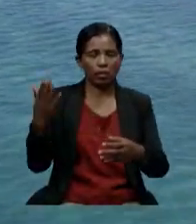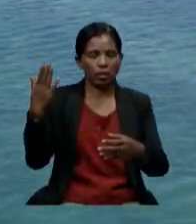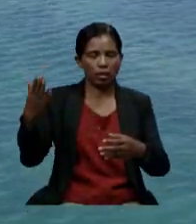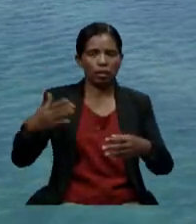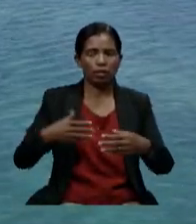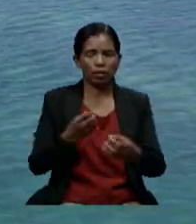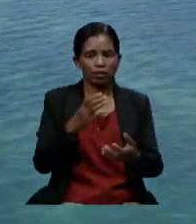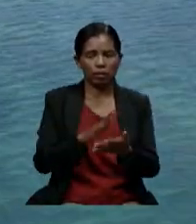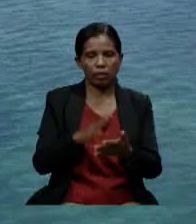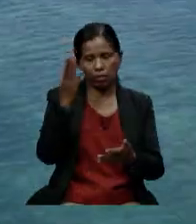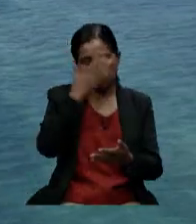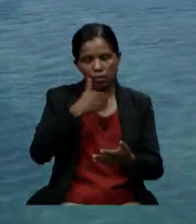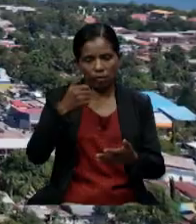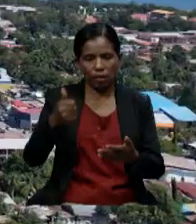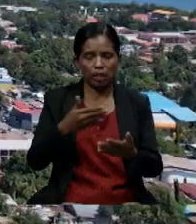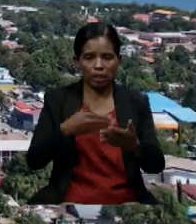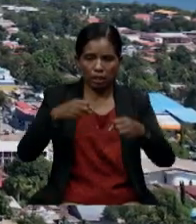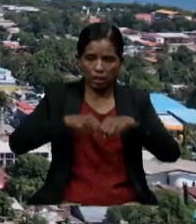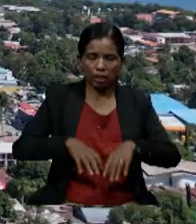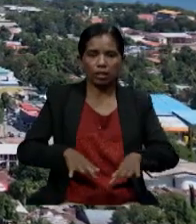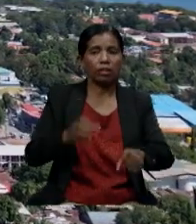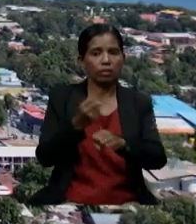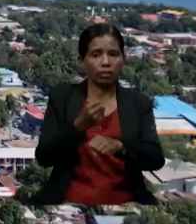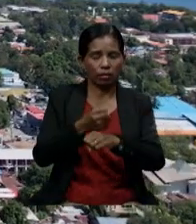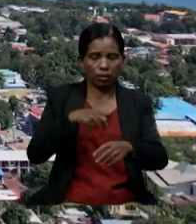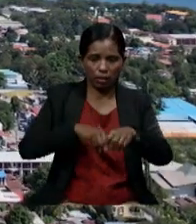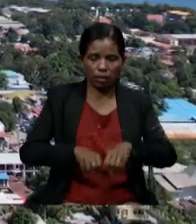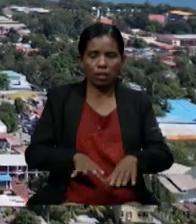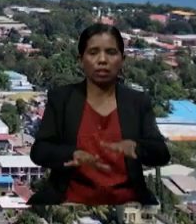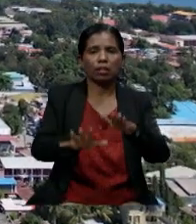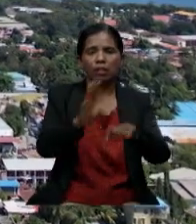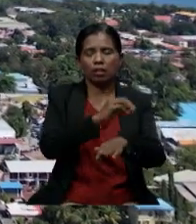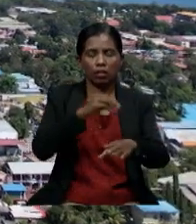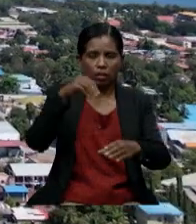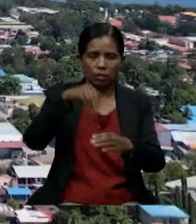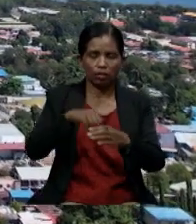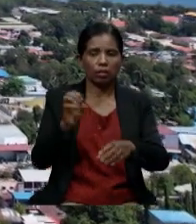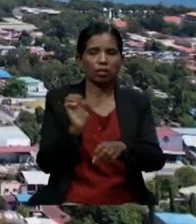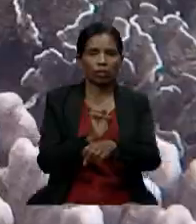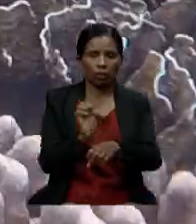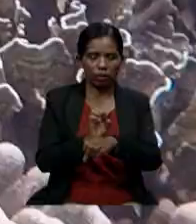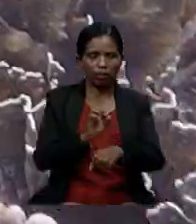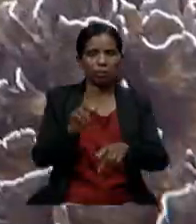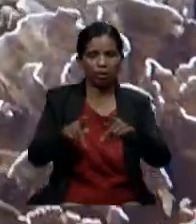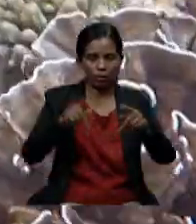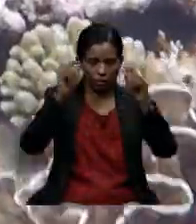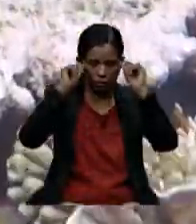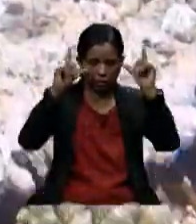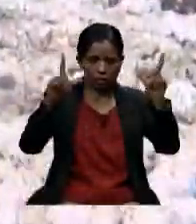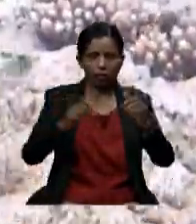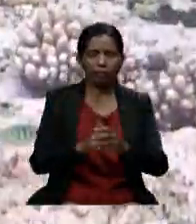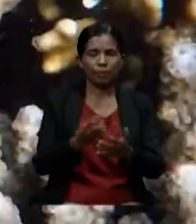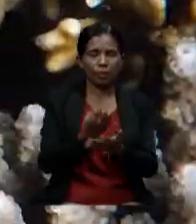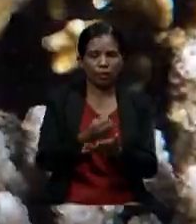nebe furak. Ekosistema hirak ne mos kontribui makas ba ekonomia povo Timor Leste. Riku